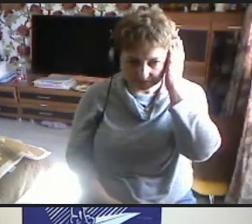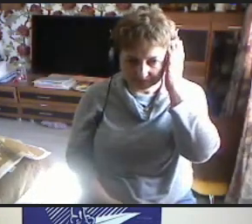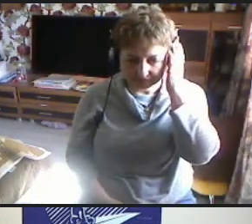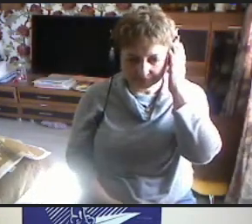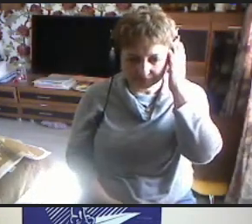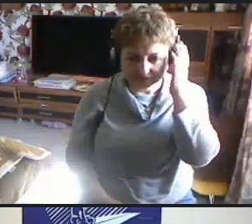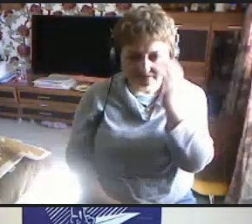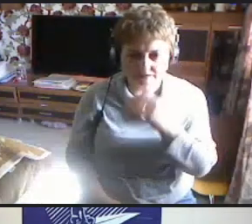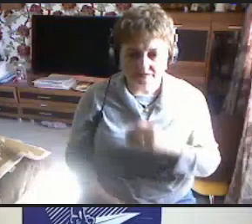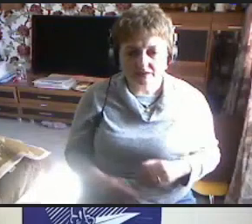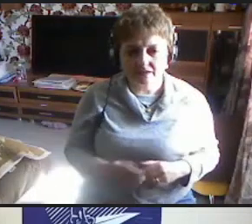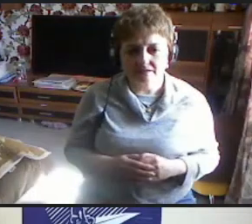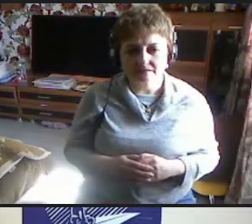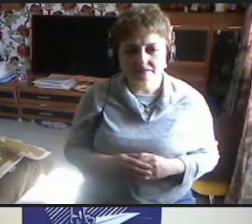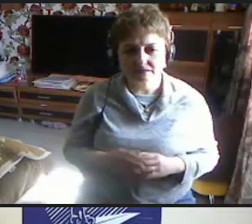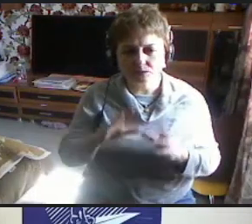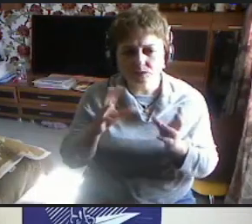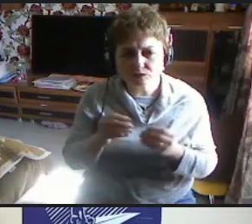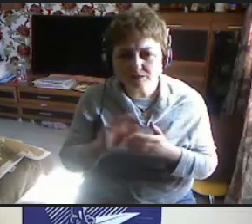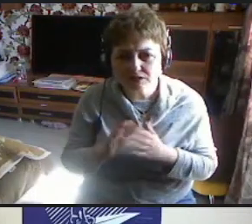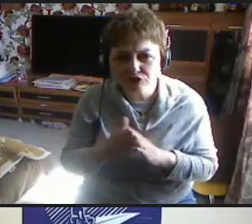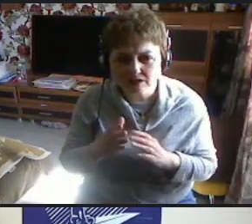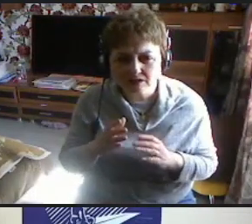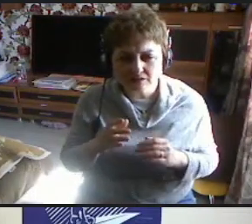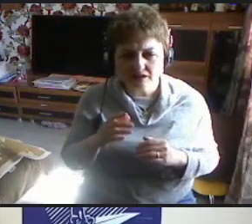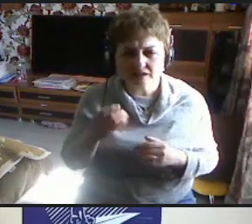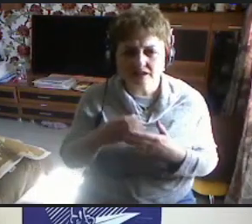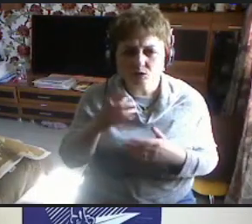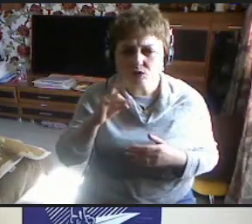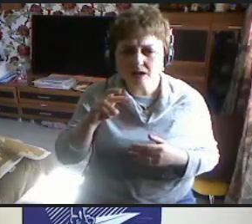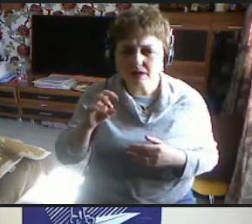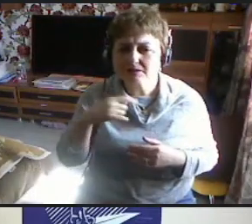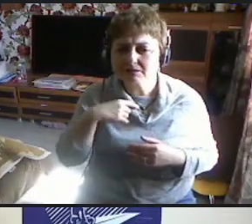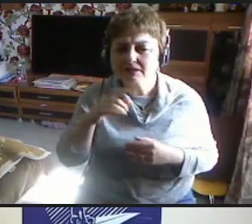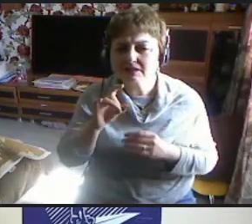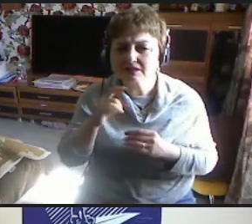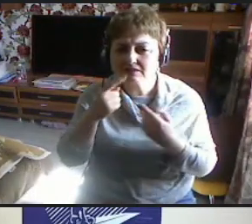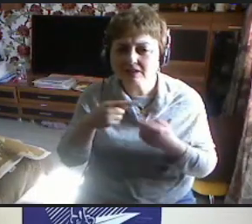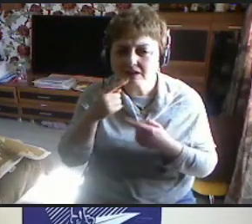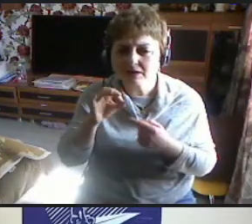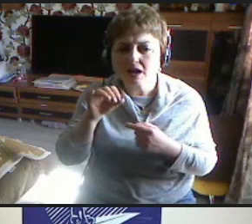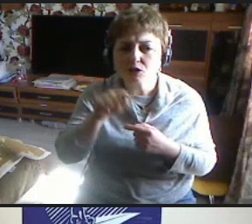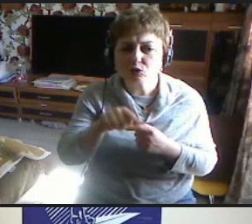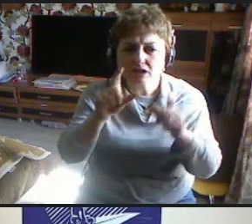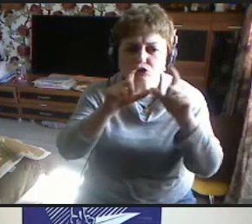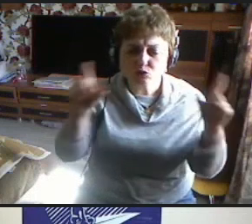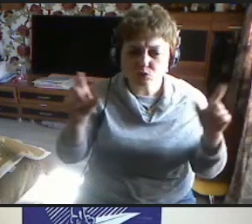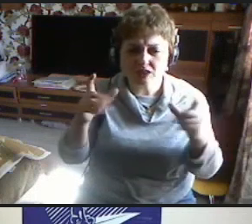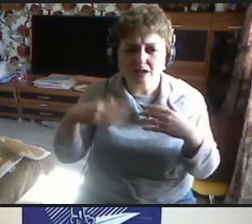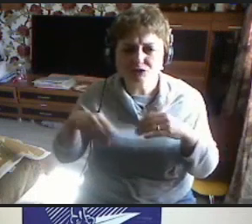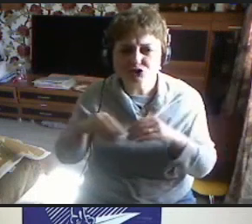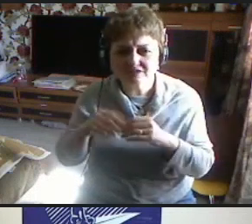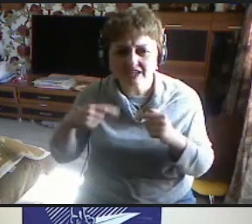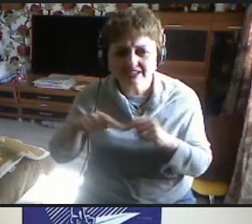общем, дорогой Роман, мы говорим о том, как школа и общественная организация могут